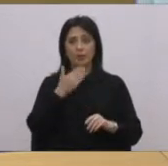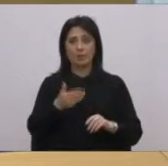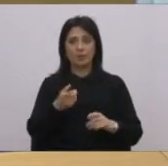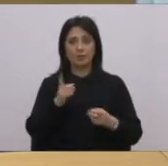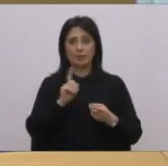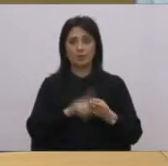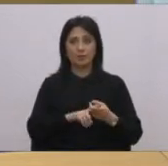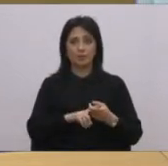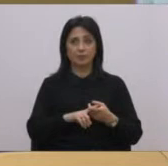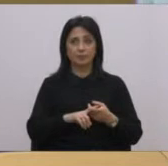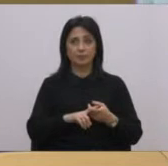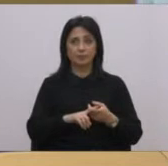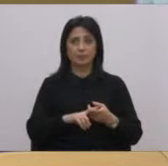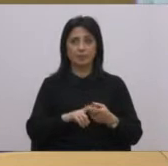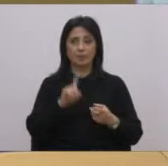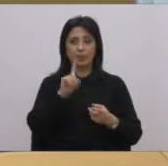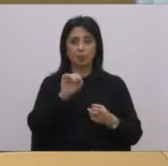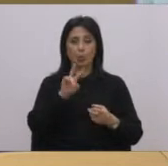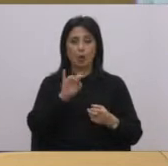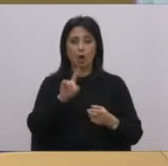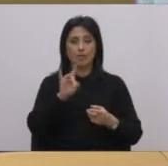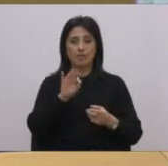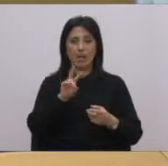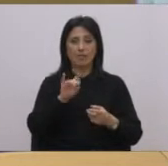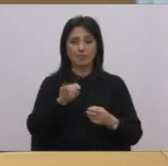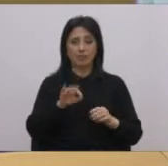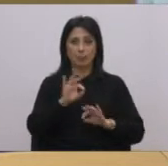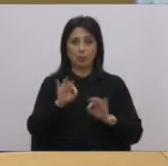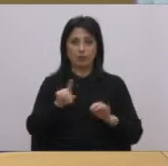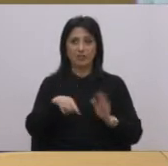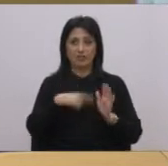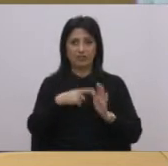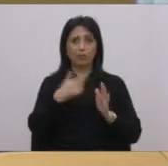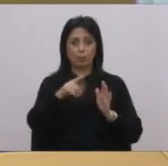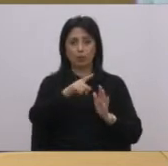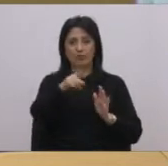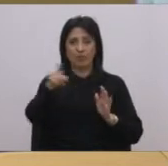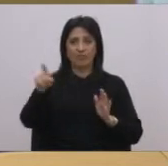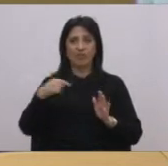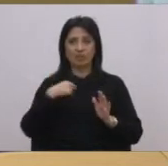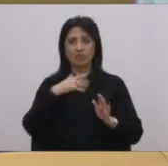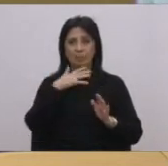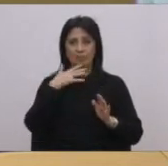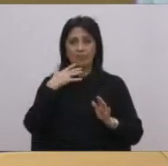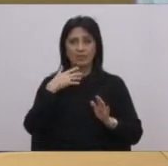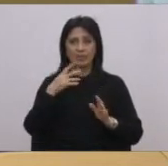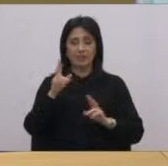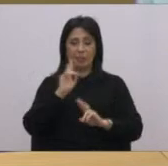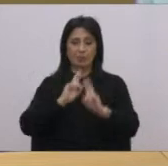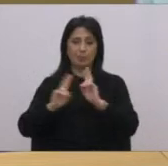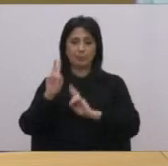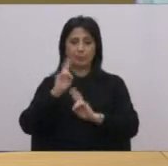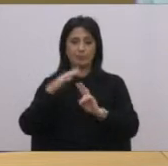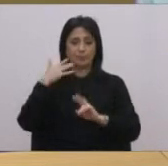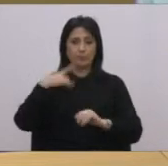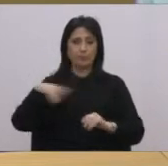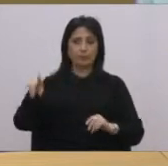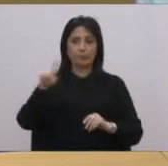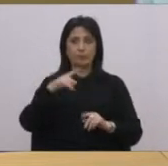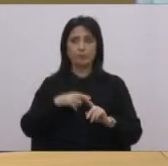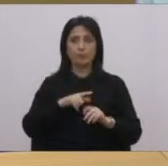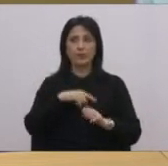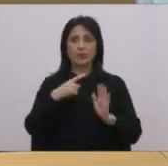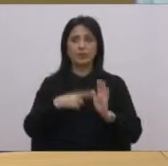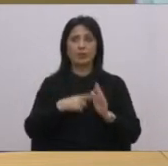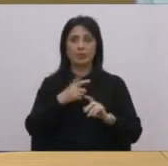ეხება ხულოს არზმის პროექტს. მიუხედავად იმისა, რომ ეს კითხვა დაისვა, ჩვენც ბევრი მოგმართავს აჭარიდან და ეს